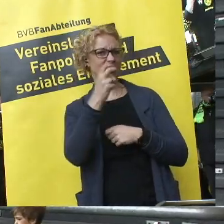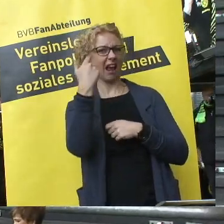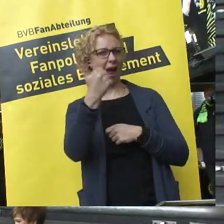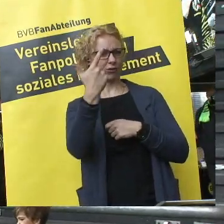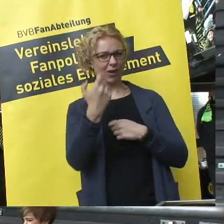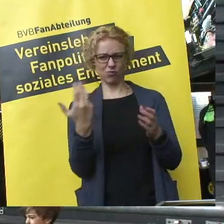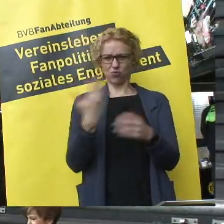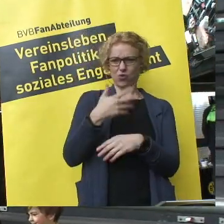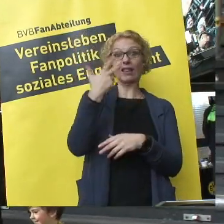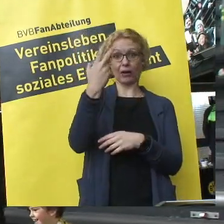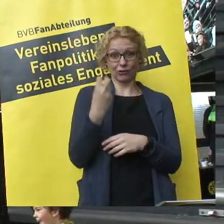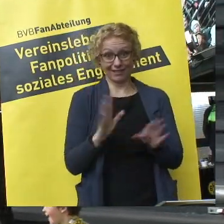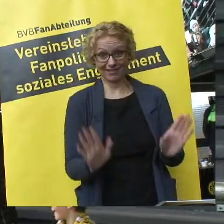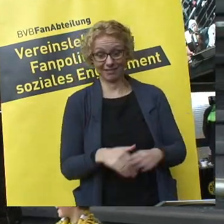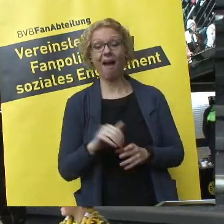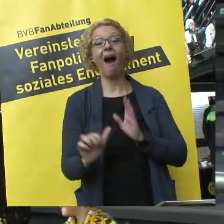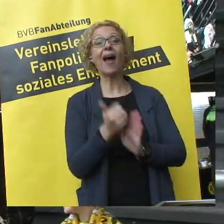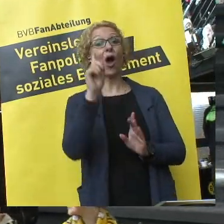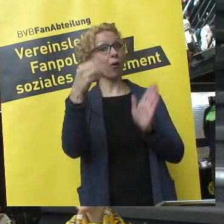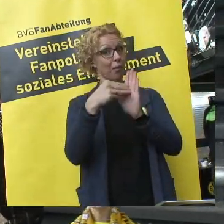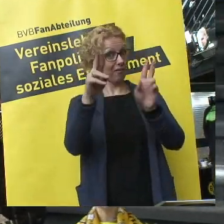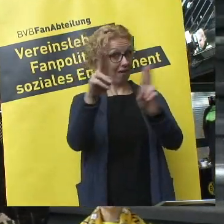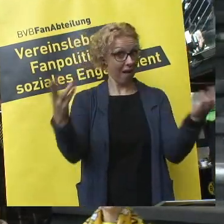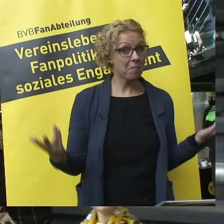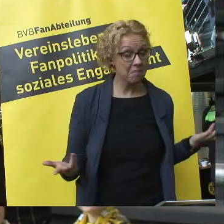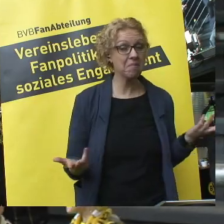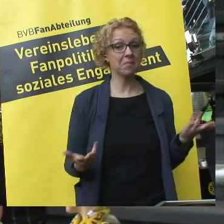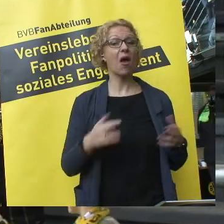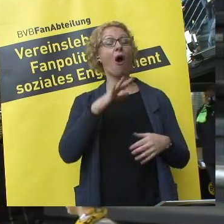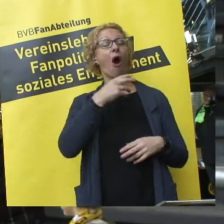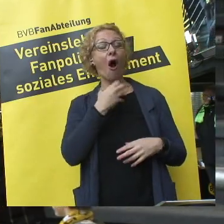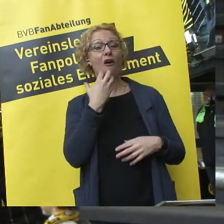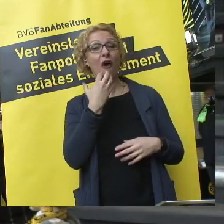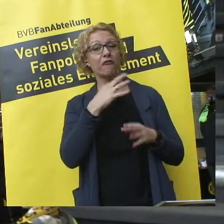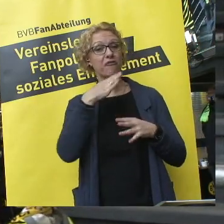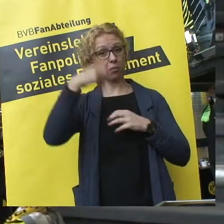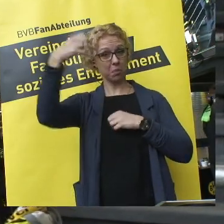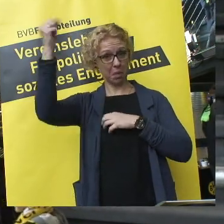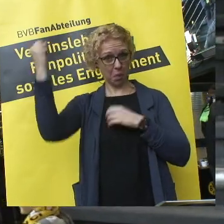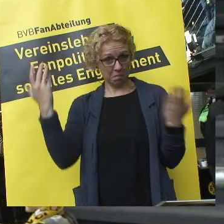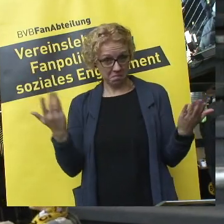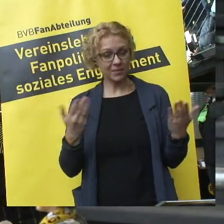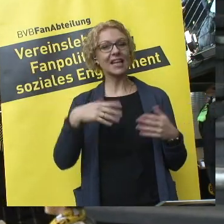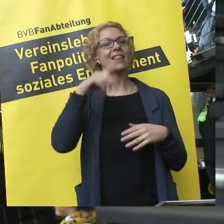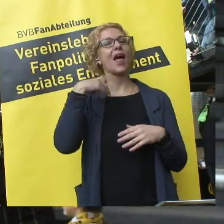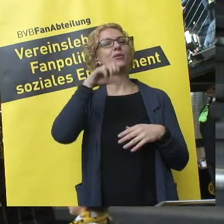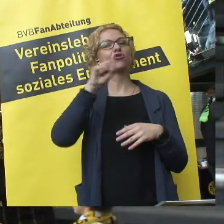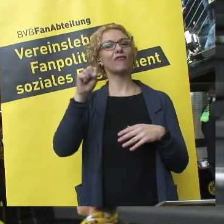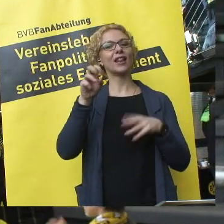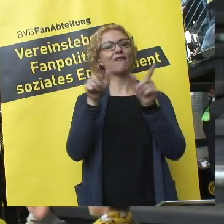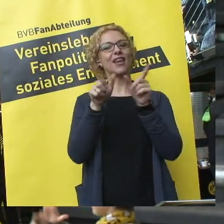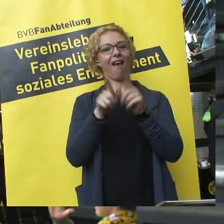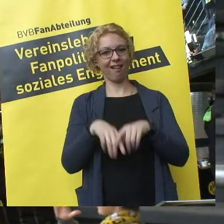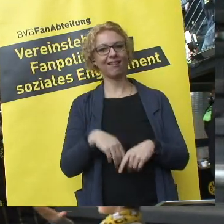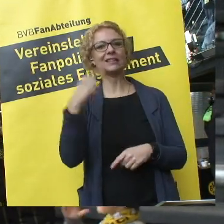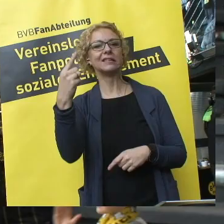wurde. Und eine, die hoffentlich auch dabei sein wird und hoffentlich auch viele Medaillen für Deutschland abstauben wird, ist Stefanie Wiegel.